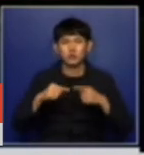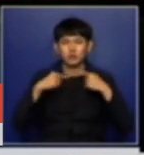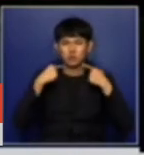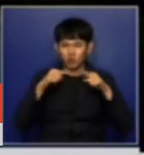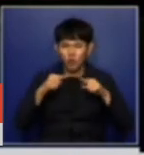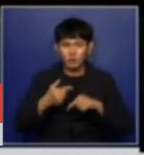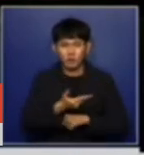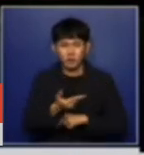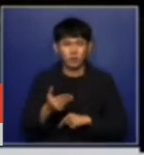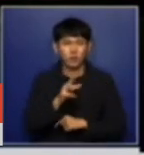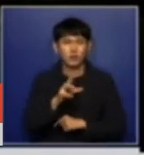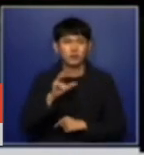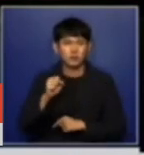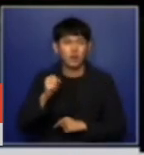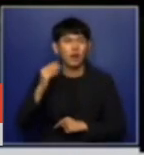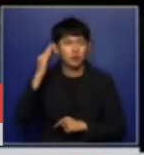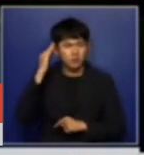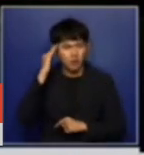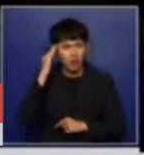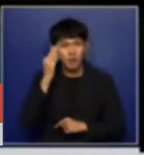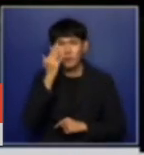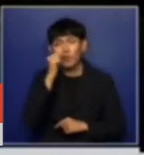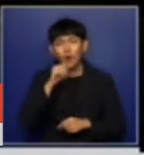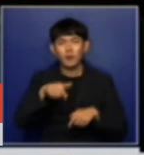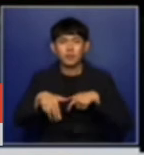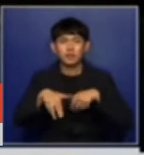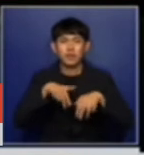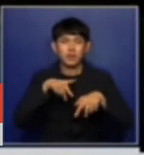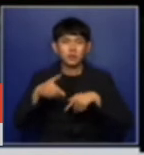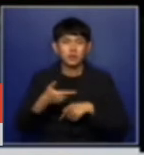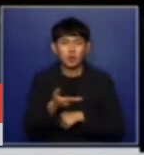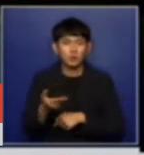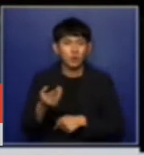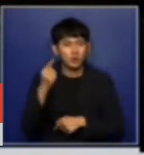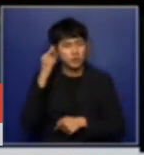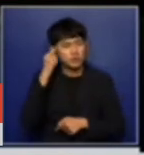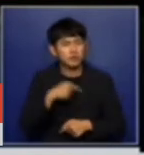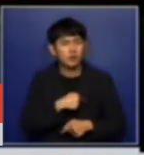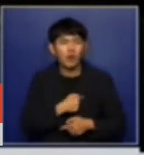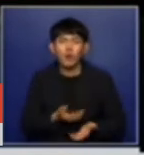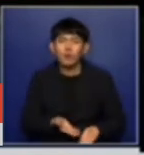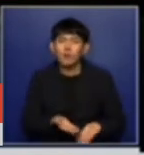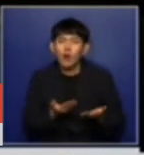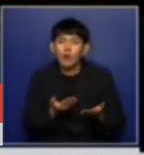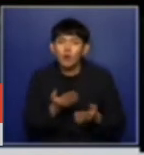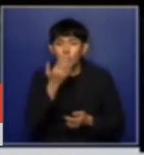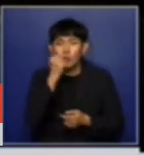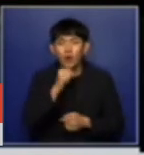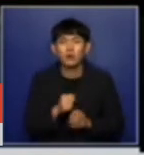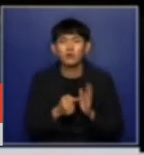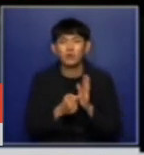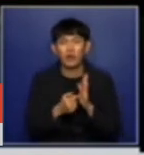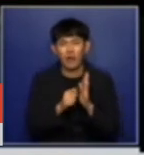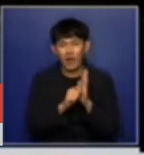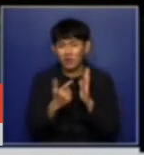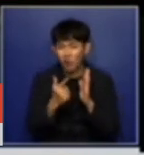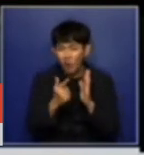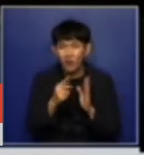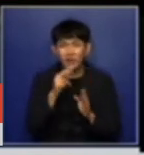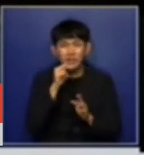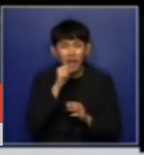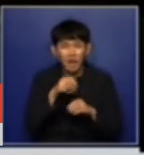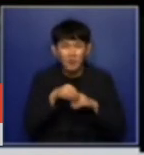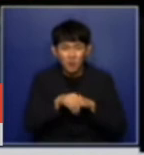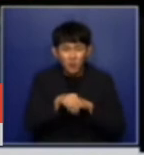แห่งนี้เพื่อให้พี่น้องประชาชนเขาได้หายเบาใจแม้แต่จังหวัดอ่างทองยังไม่มีน้ำทำนาท่านประธ